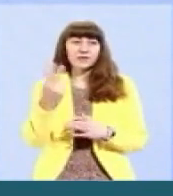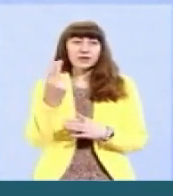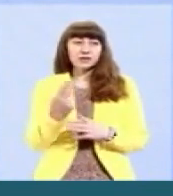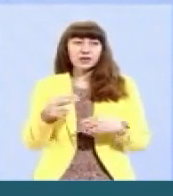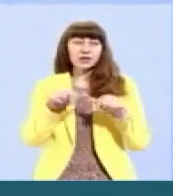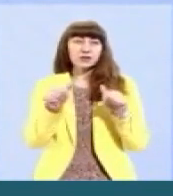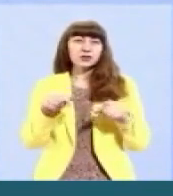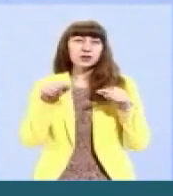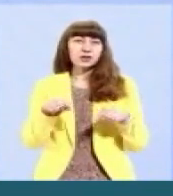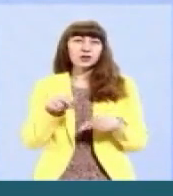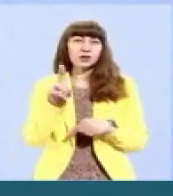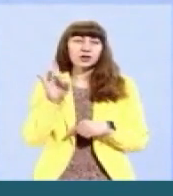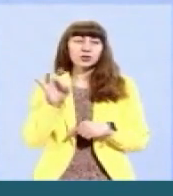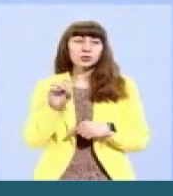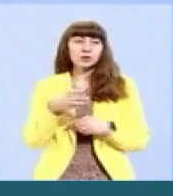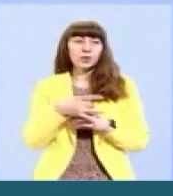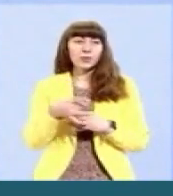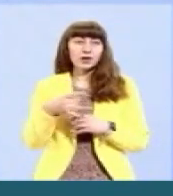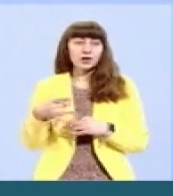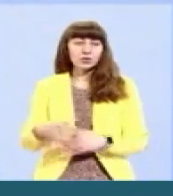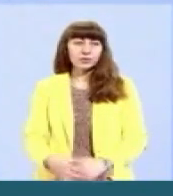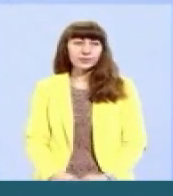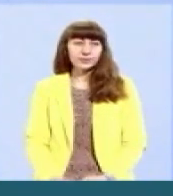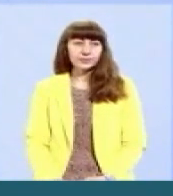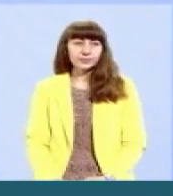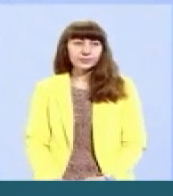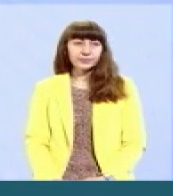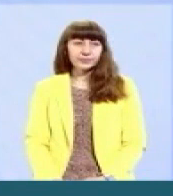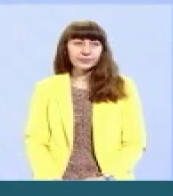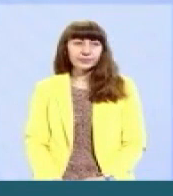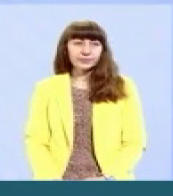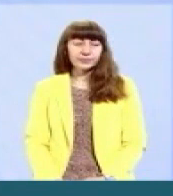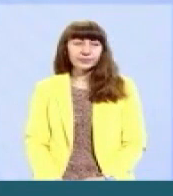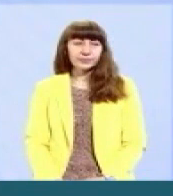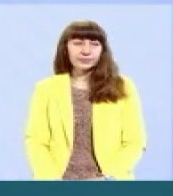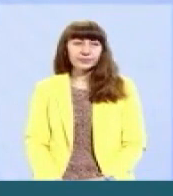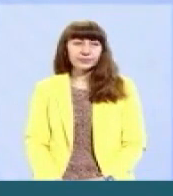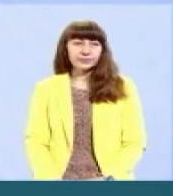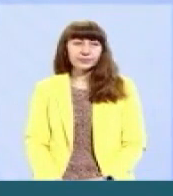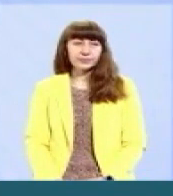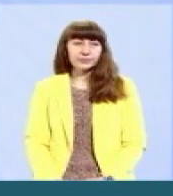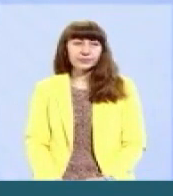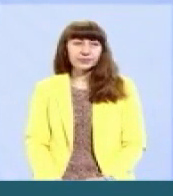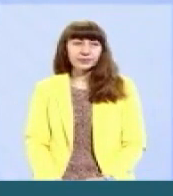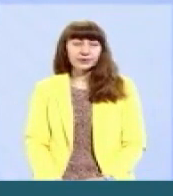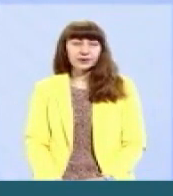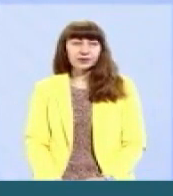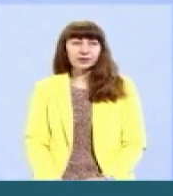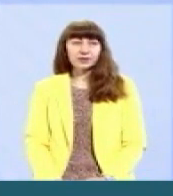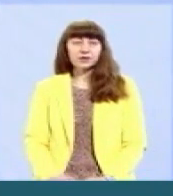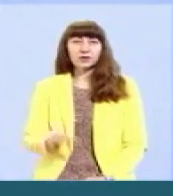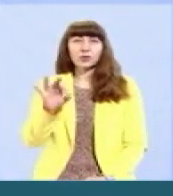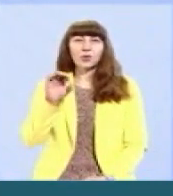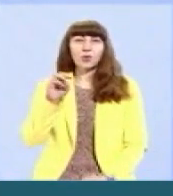зарегистрировано в Карасузском районе. Тут надо признать, мы упустили, не отрегулировано. Объем